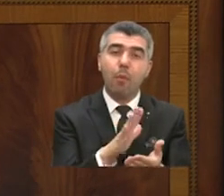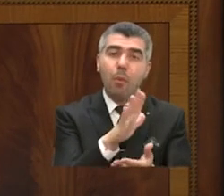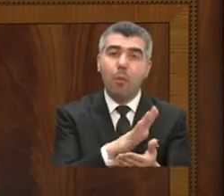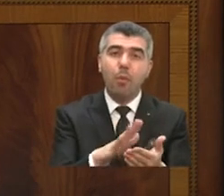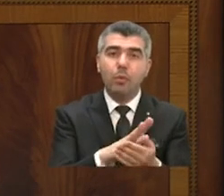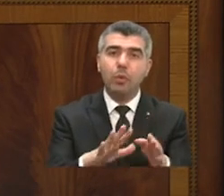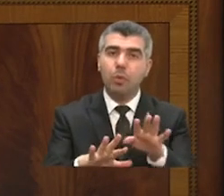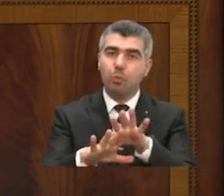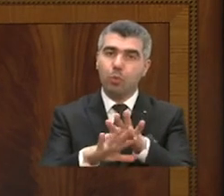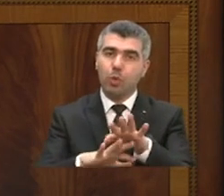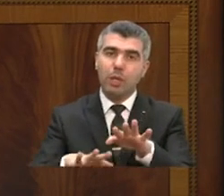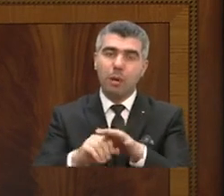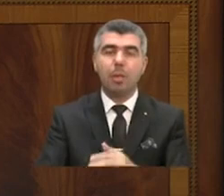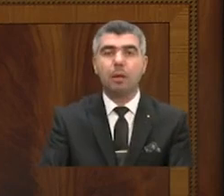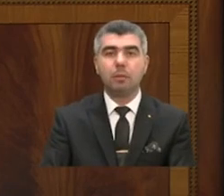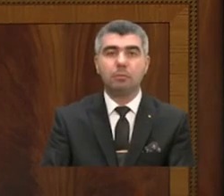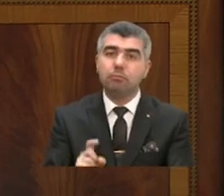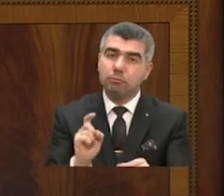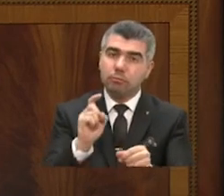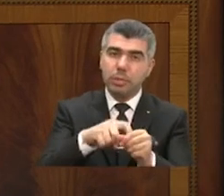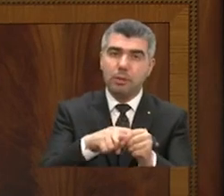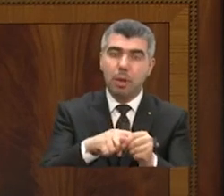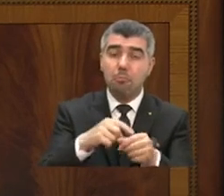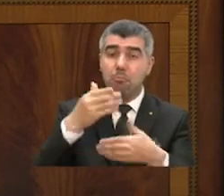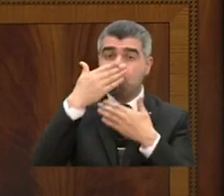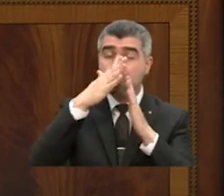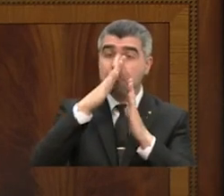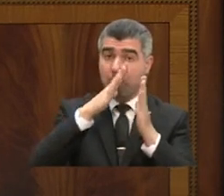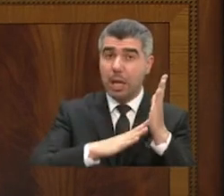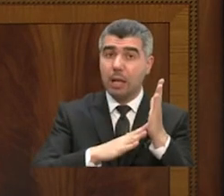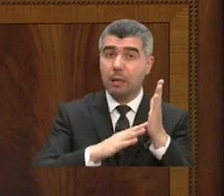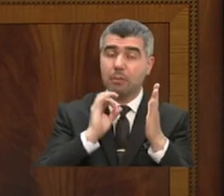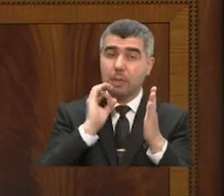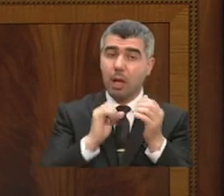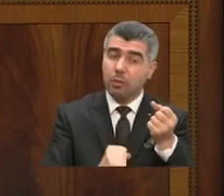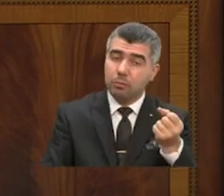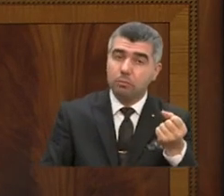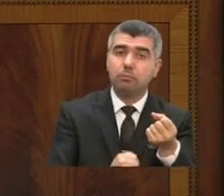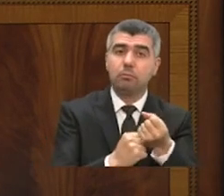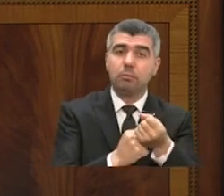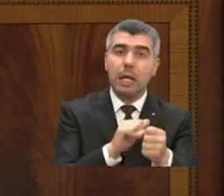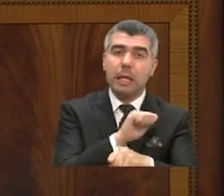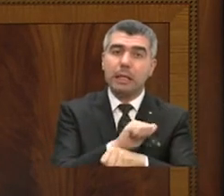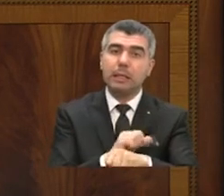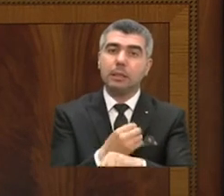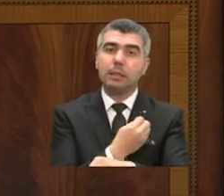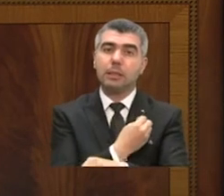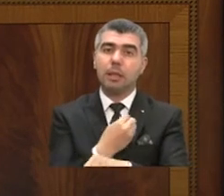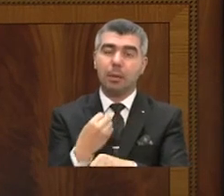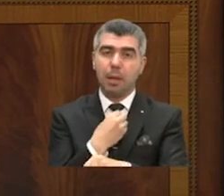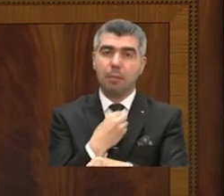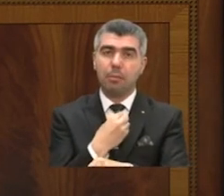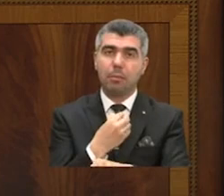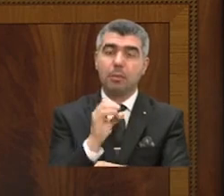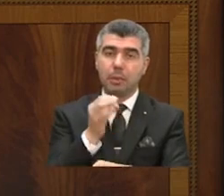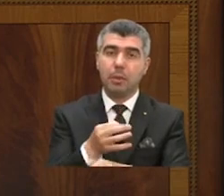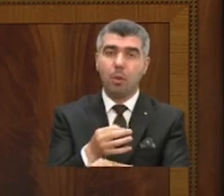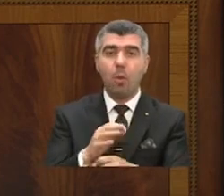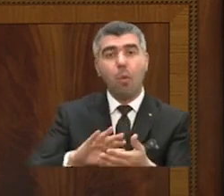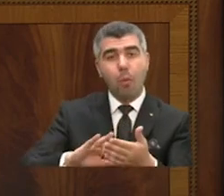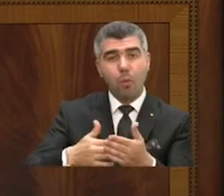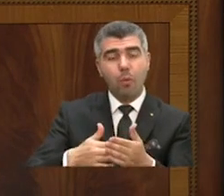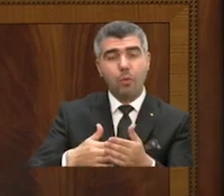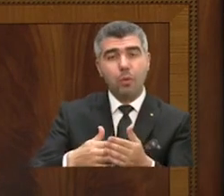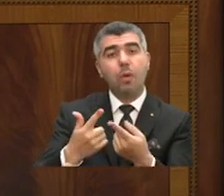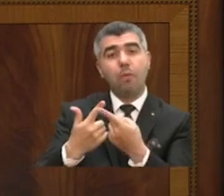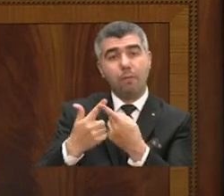المجتمع. فانخراط بلدنا في المشروع المجتمعي الضخم للحماية الاجتماعية بات يفرض علينا أكثر